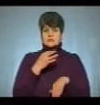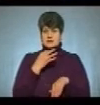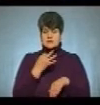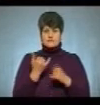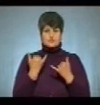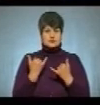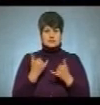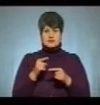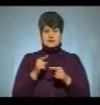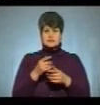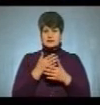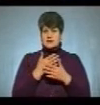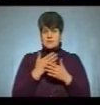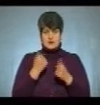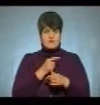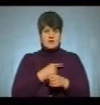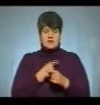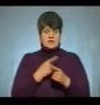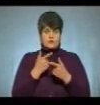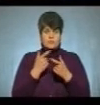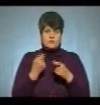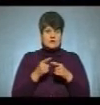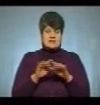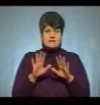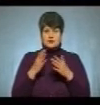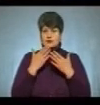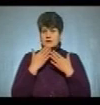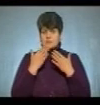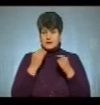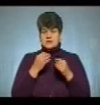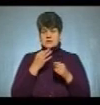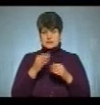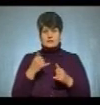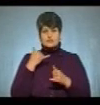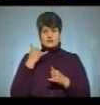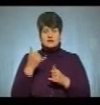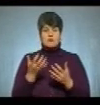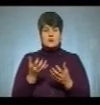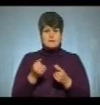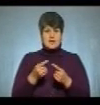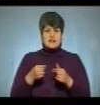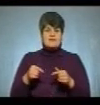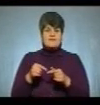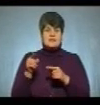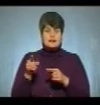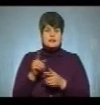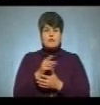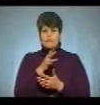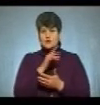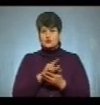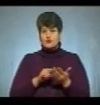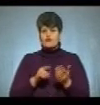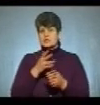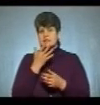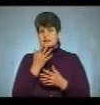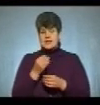перебуває зараз у лікарні і інформації про цей випадок немає. Порекомендував телефонувати у приймальне відділення, там впродовж дня на дзвінки